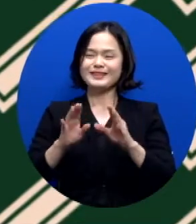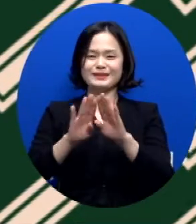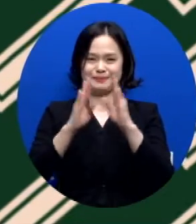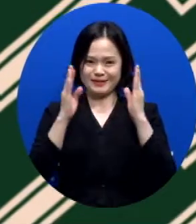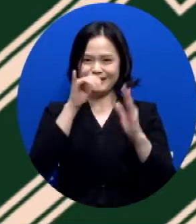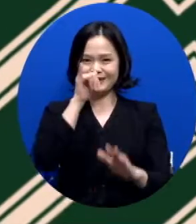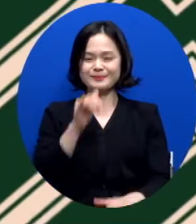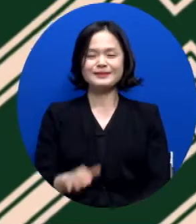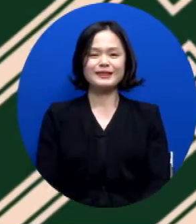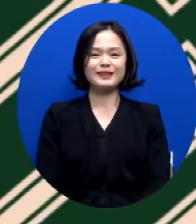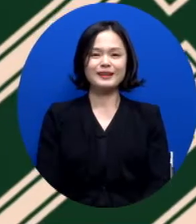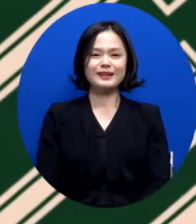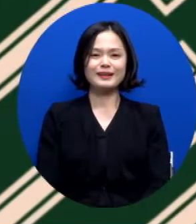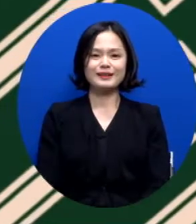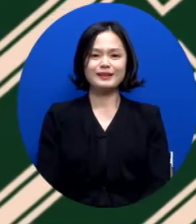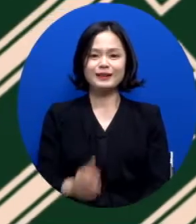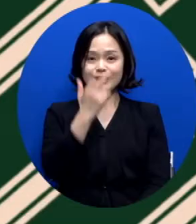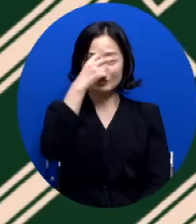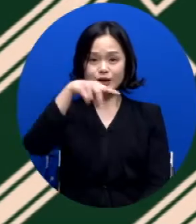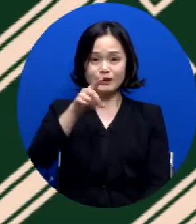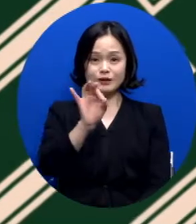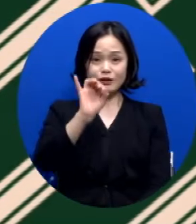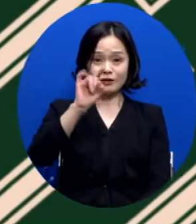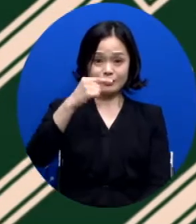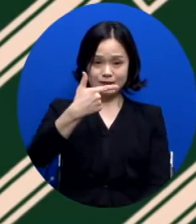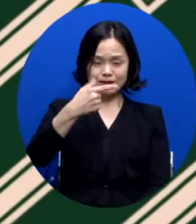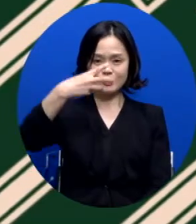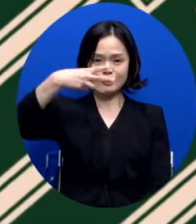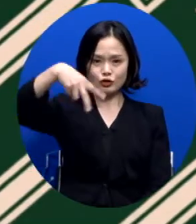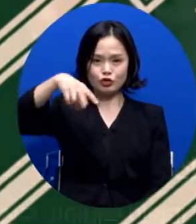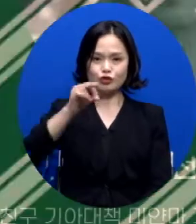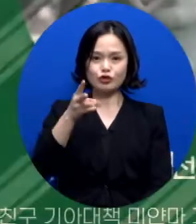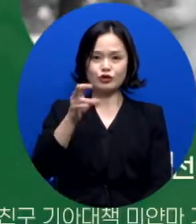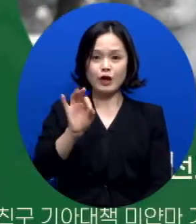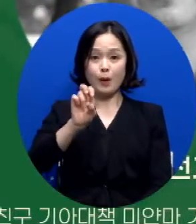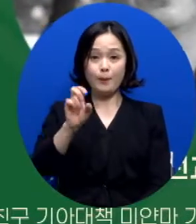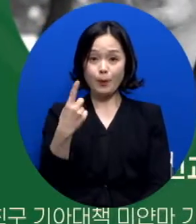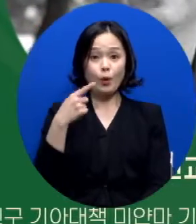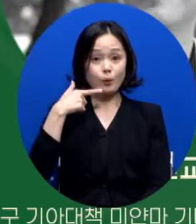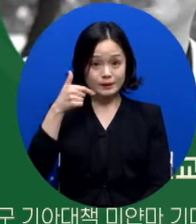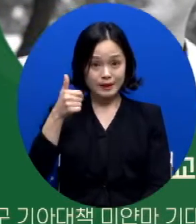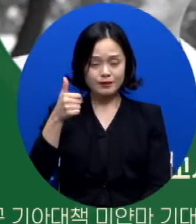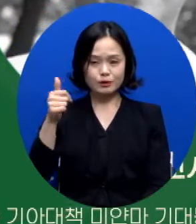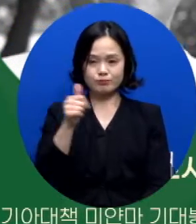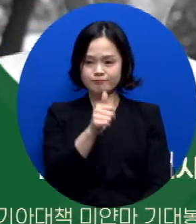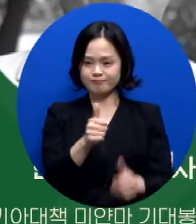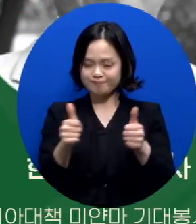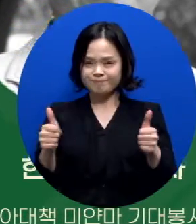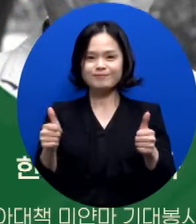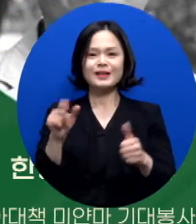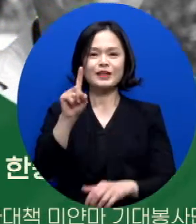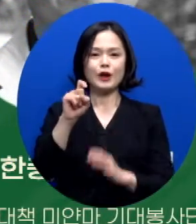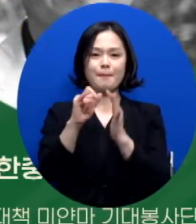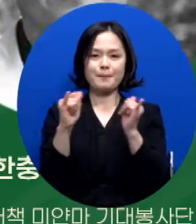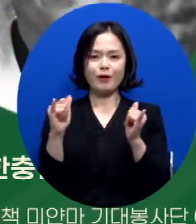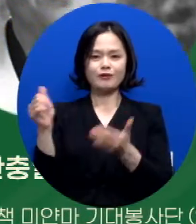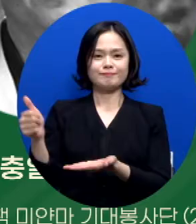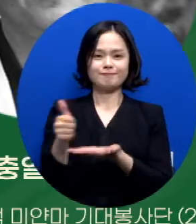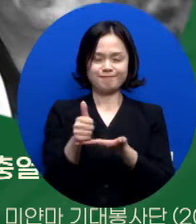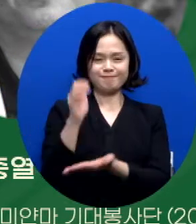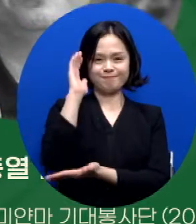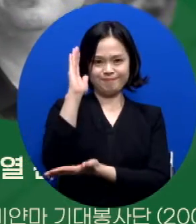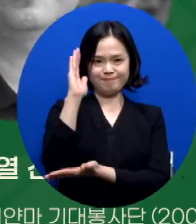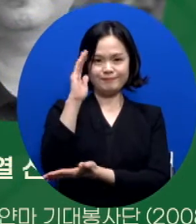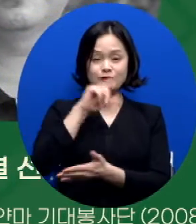지구촌교회 최성은 한소망교회 류영모 목사 를 포함한 총 11명의 강사진이 선교와 다음세대 등을